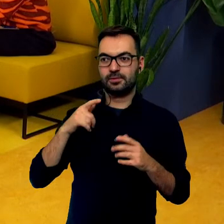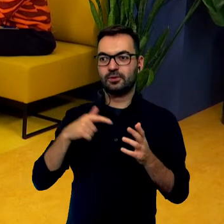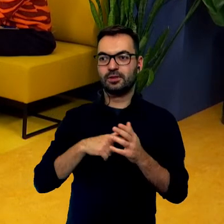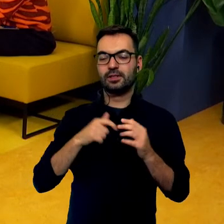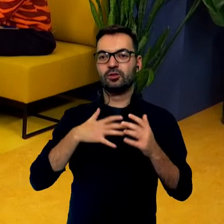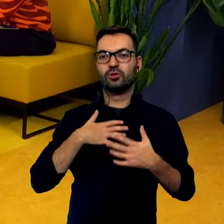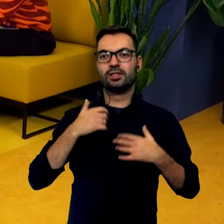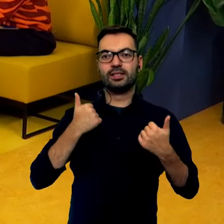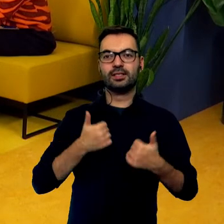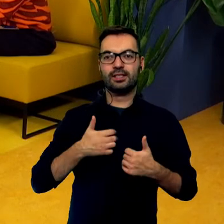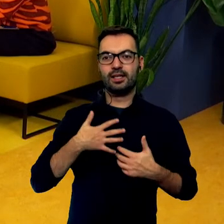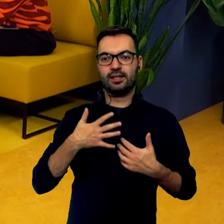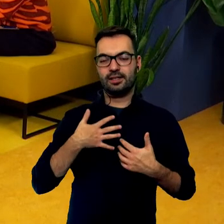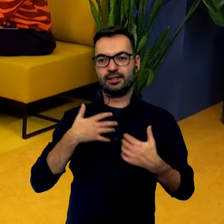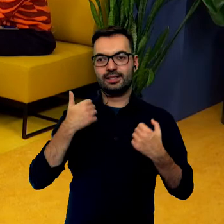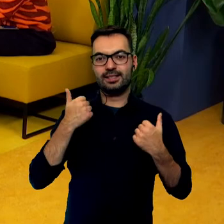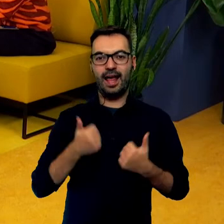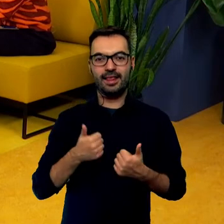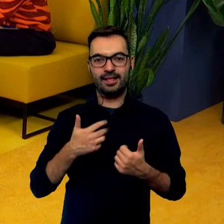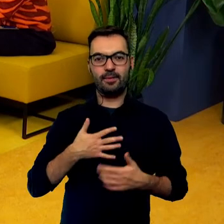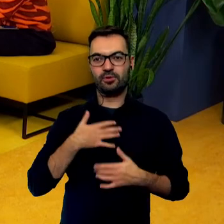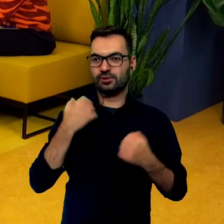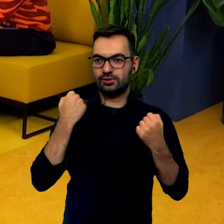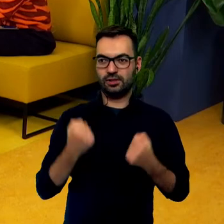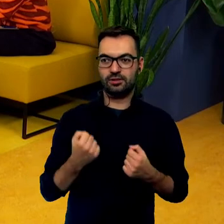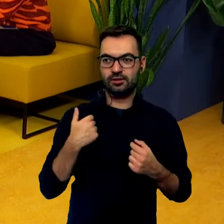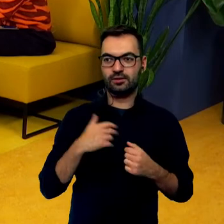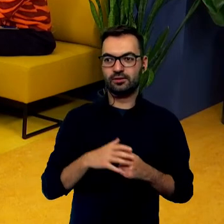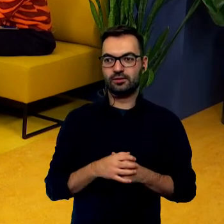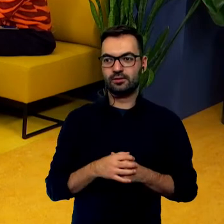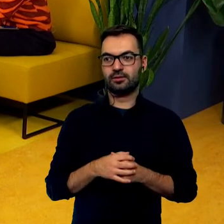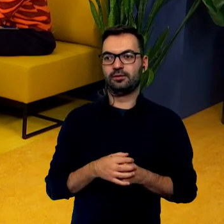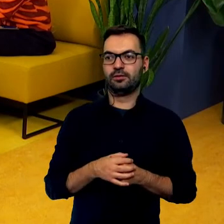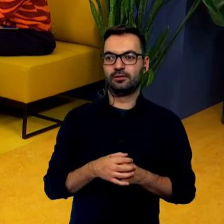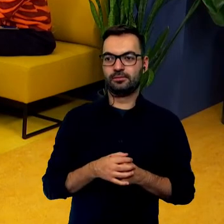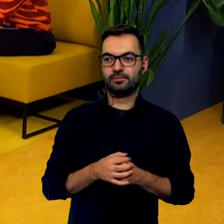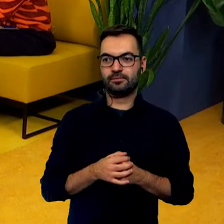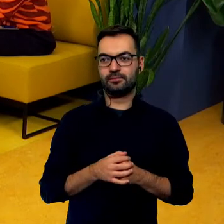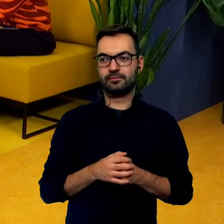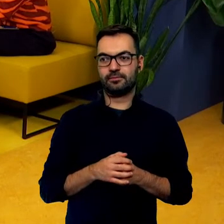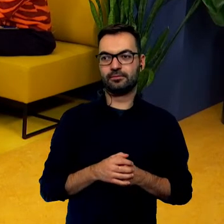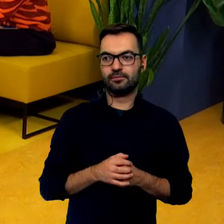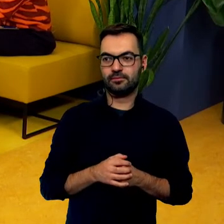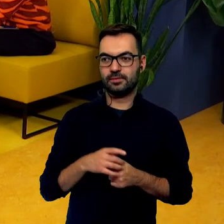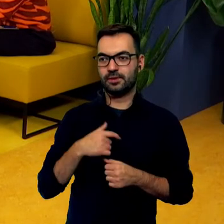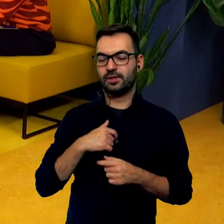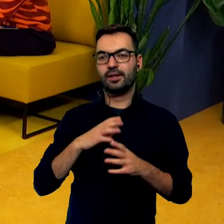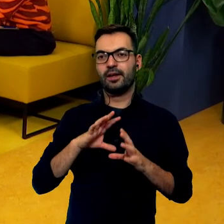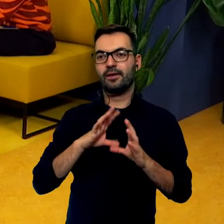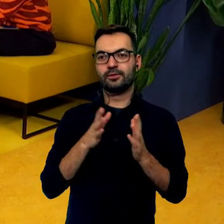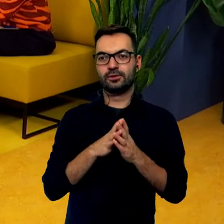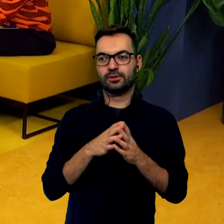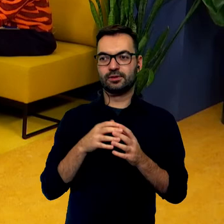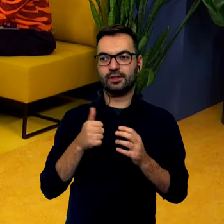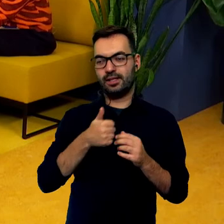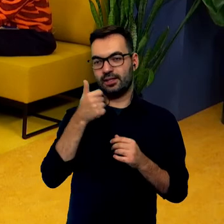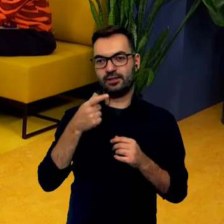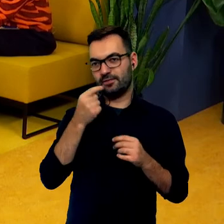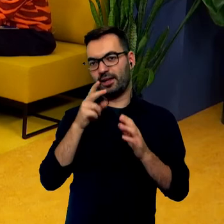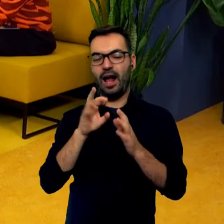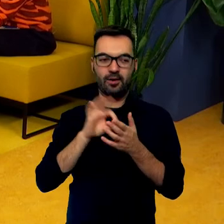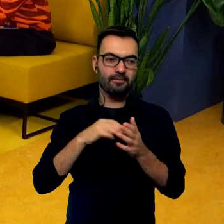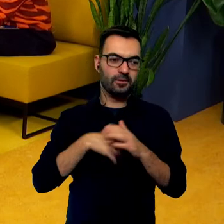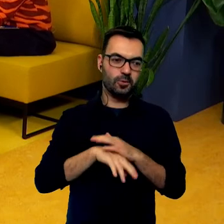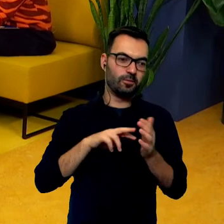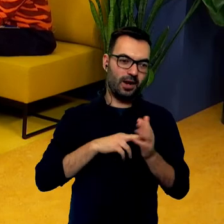bardzo trudne i rzadkie, a ja to miałem wszystko skompilowane, powiedzmy, do tego jednego czy dwóch dni zdjęciowych. No tak się plan